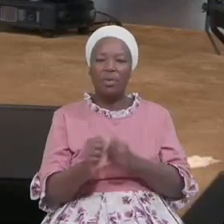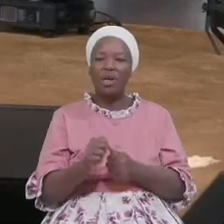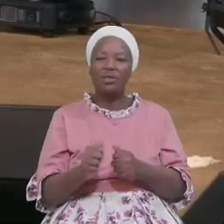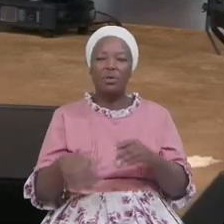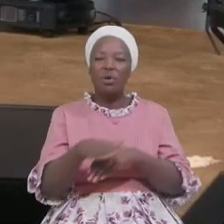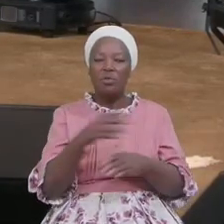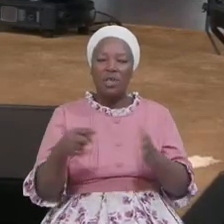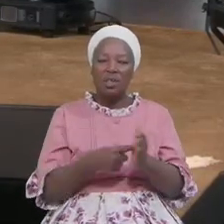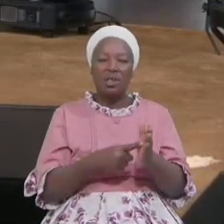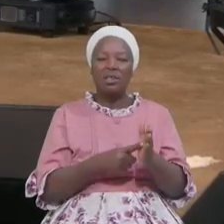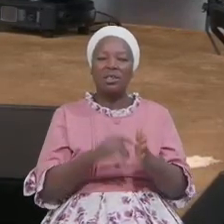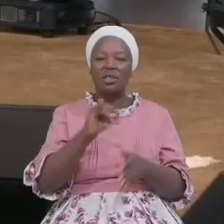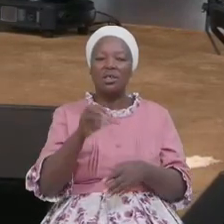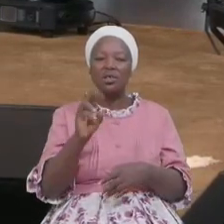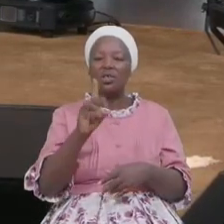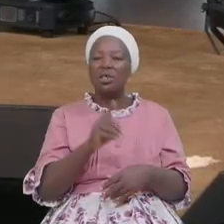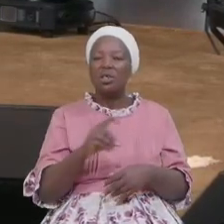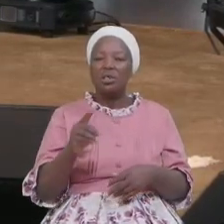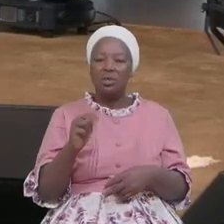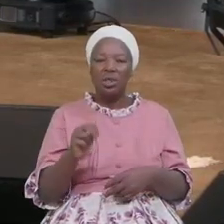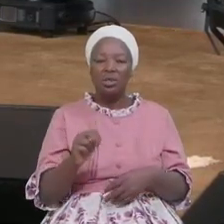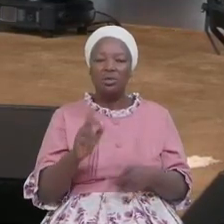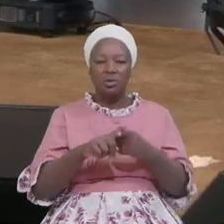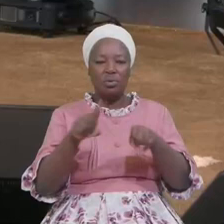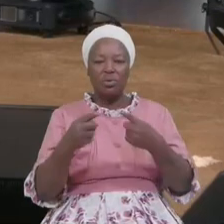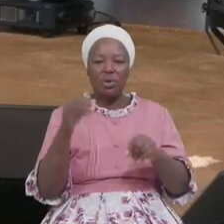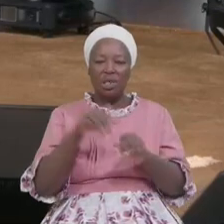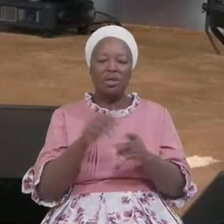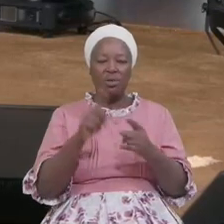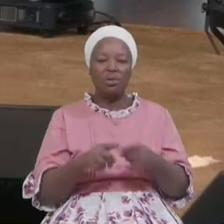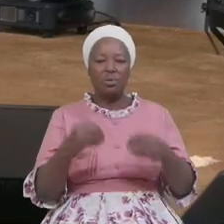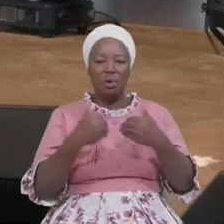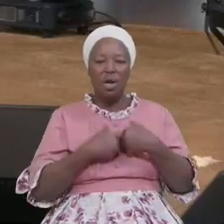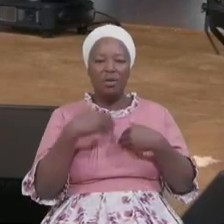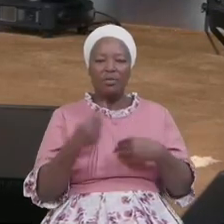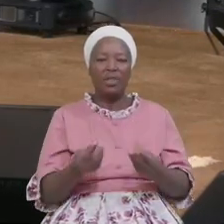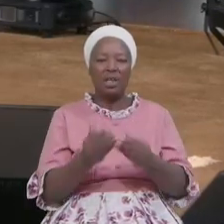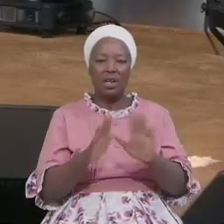dont l'Éternel, votre Dieu, vous donne la possession.